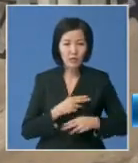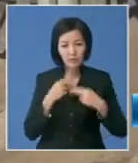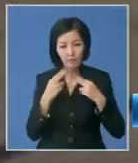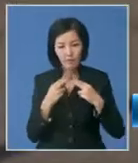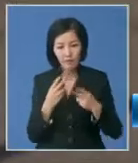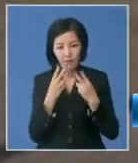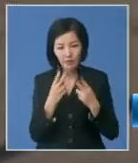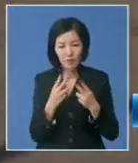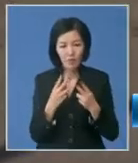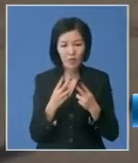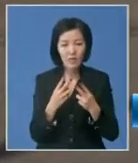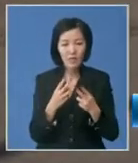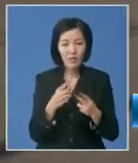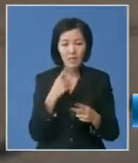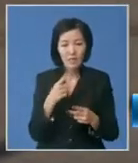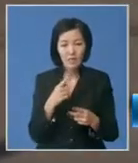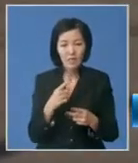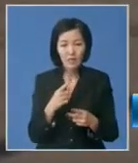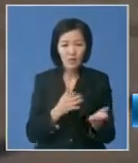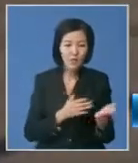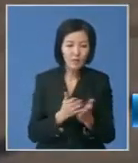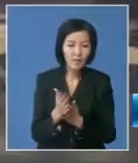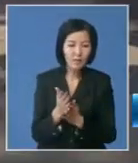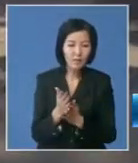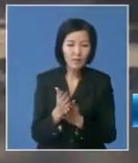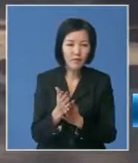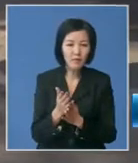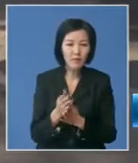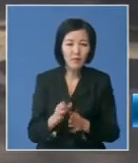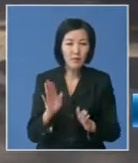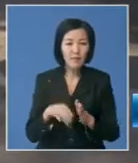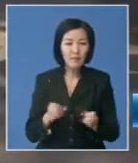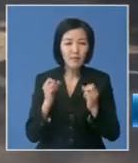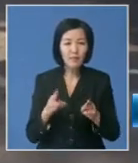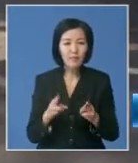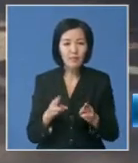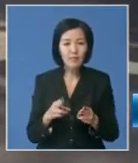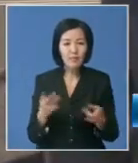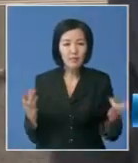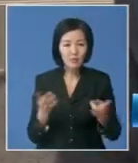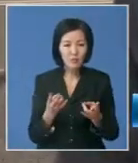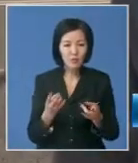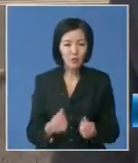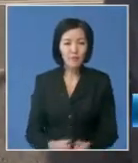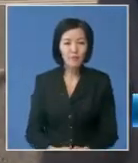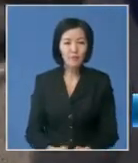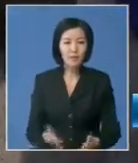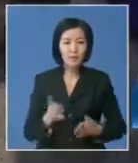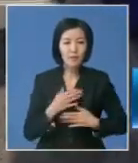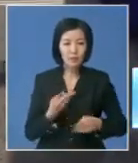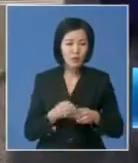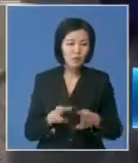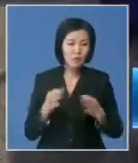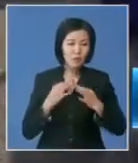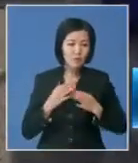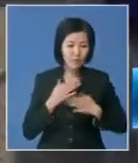и отметили что меры направленные на безопасность населения никогда не бывают лишними знаете мне очень приятно что у нас